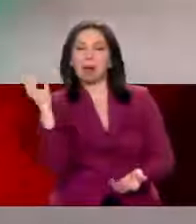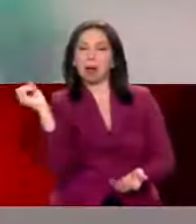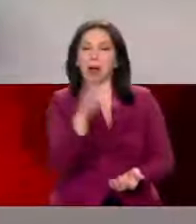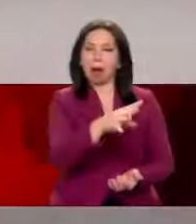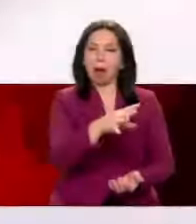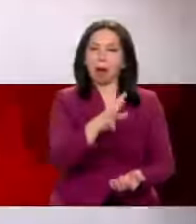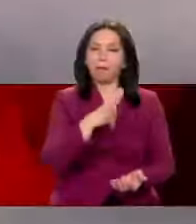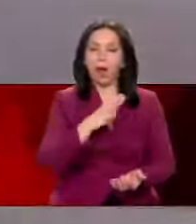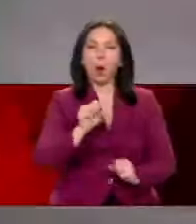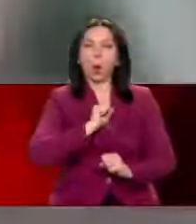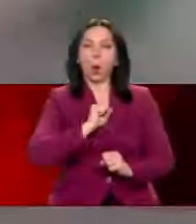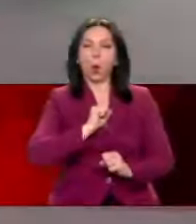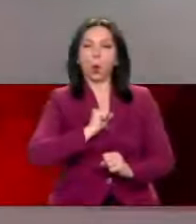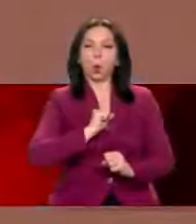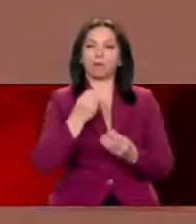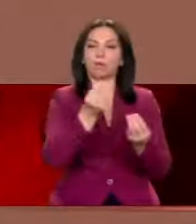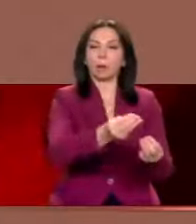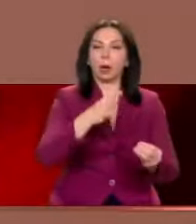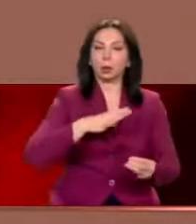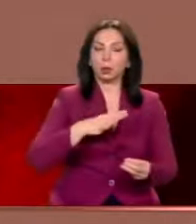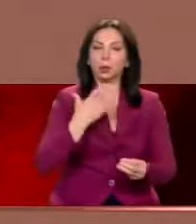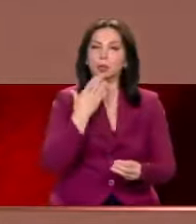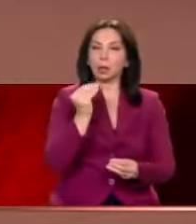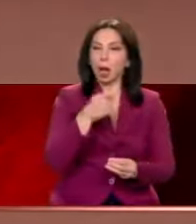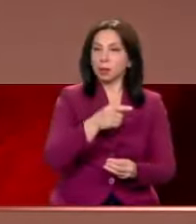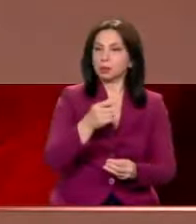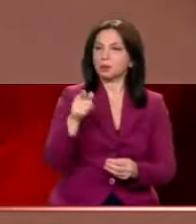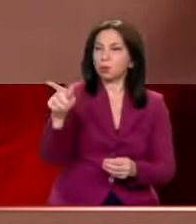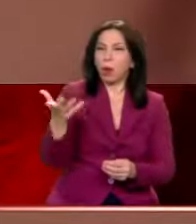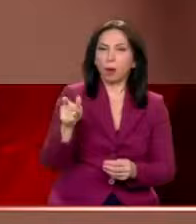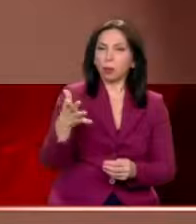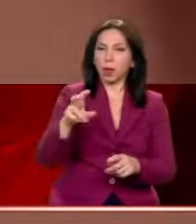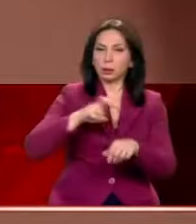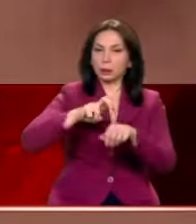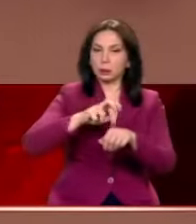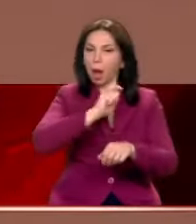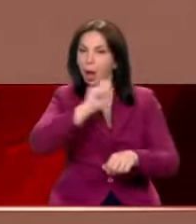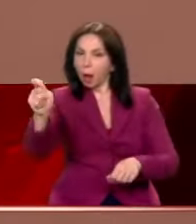İlk önce ama korkutmaktı. Gençler tepki verince bu kez şiddet başladı.